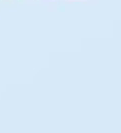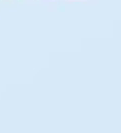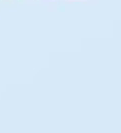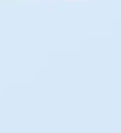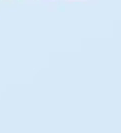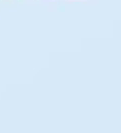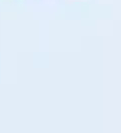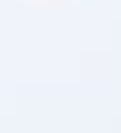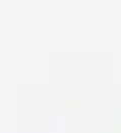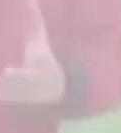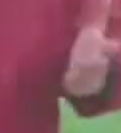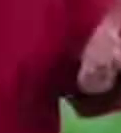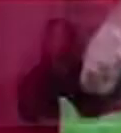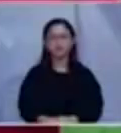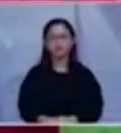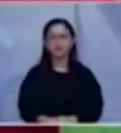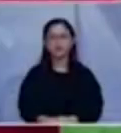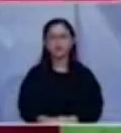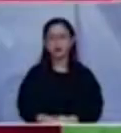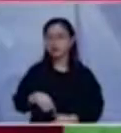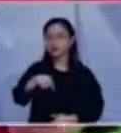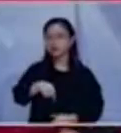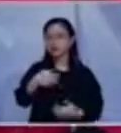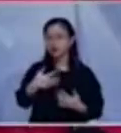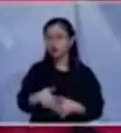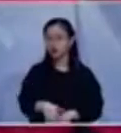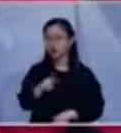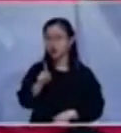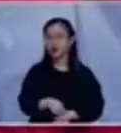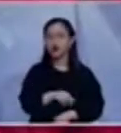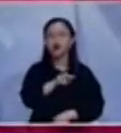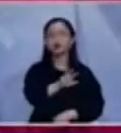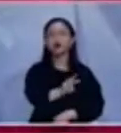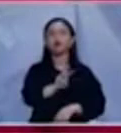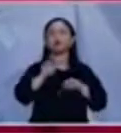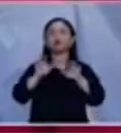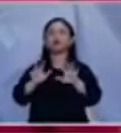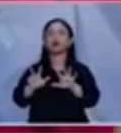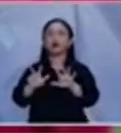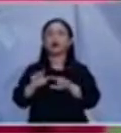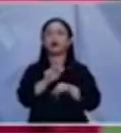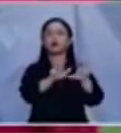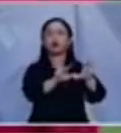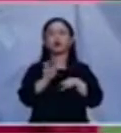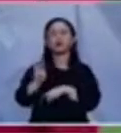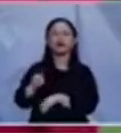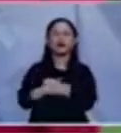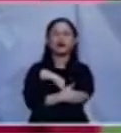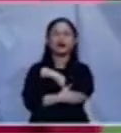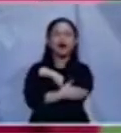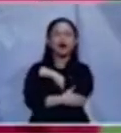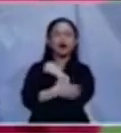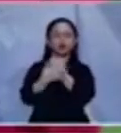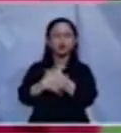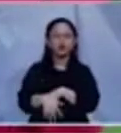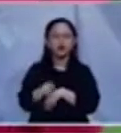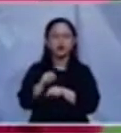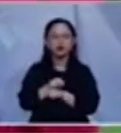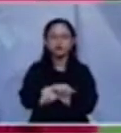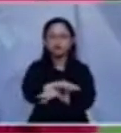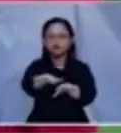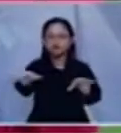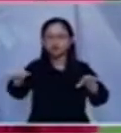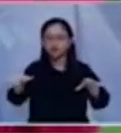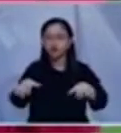hasil negatif. Saat ini setidaknya terdapat 83 negara yang sudah terpapar dari infeksi monkeypox. Dan